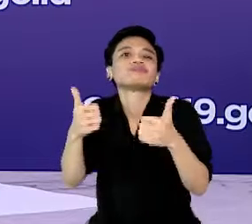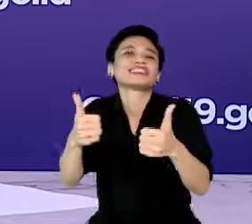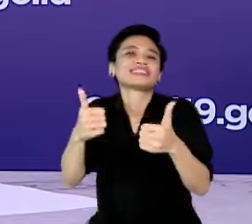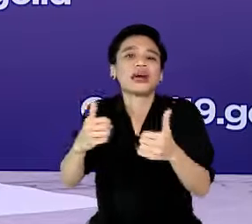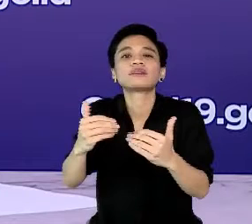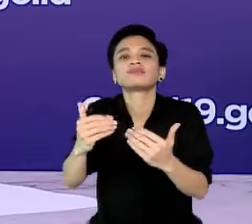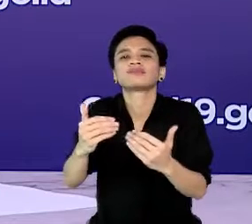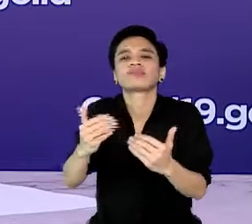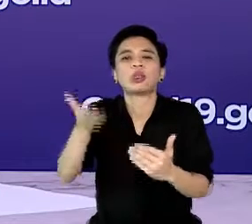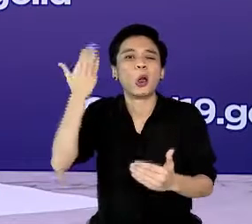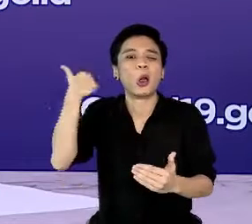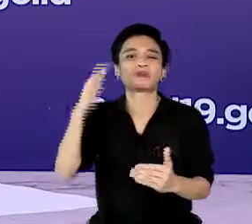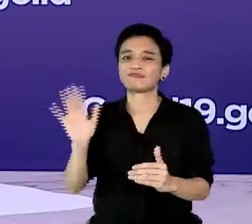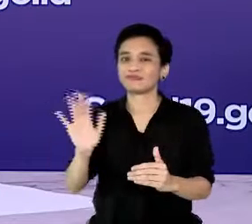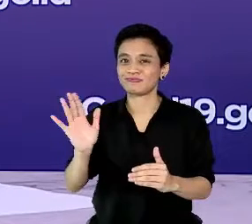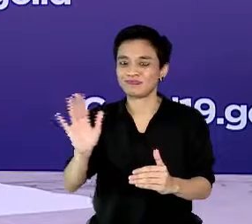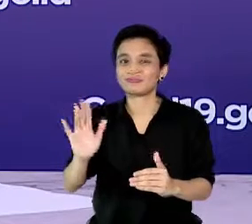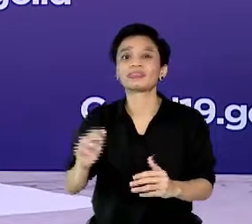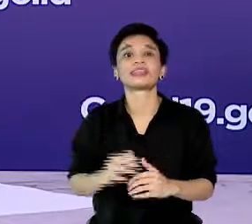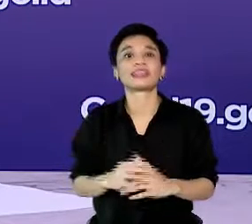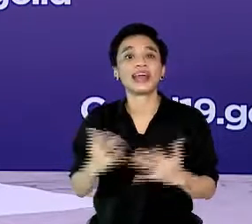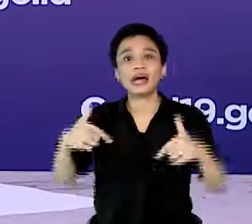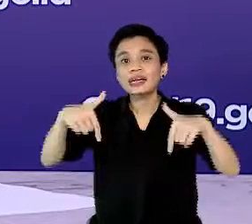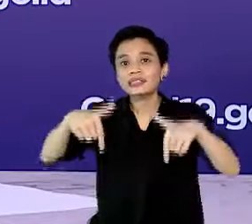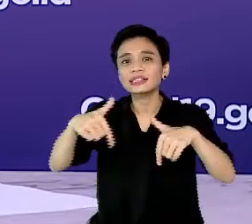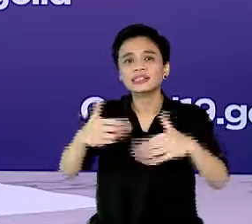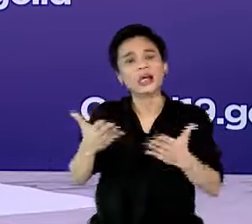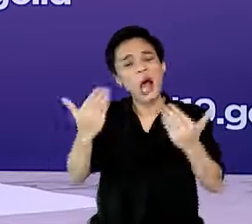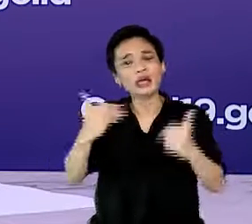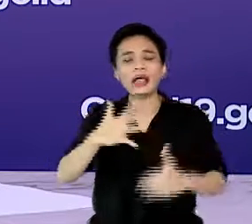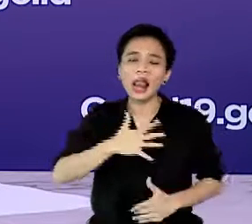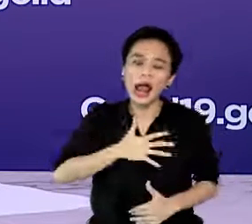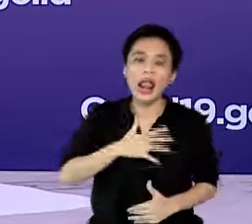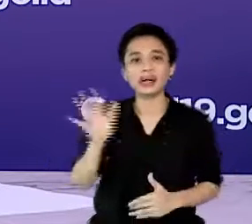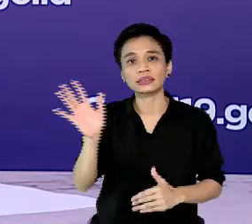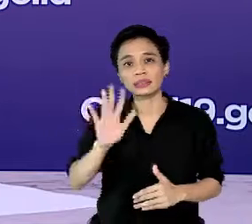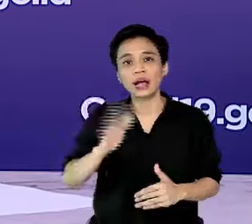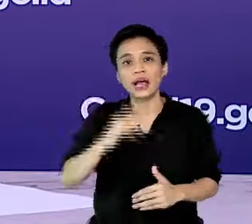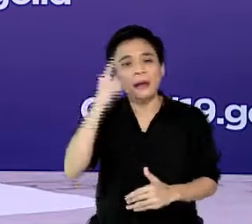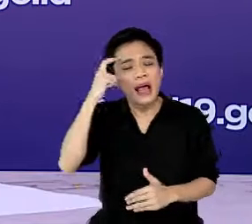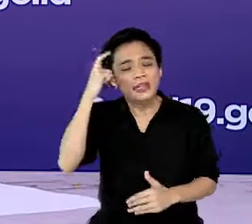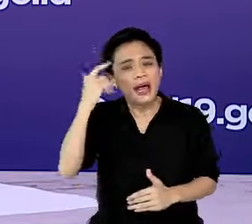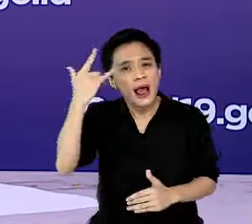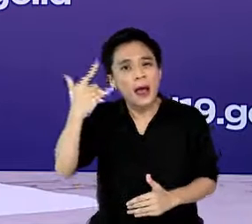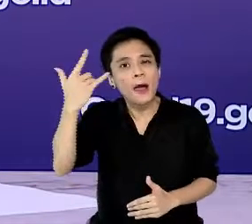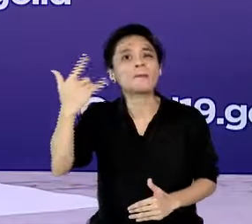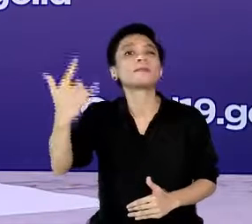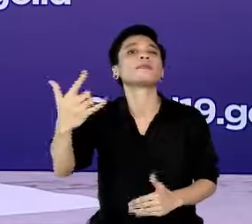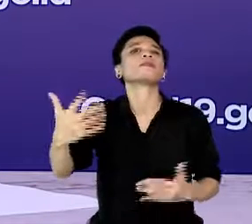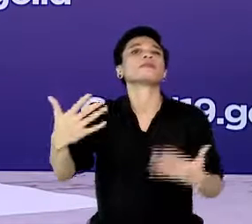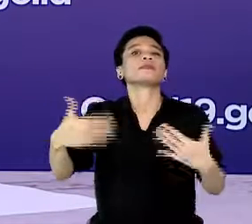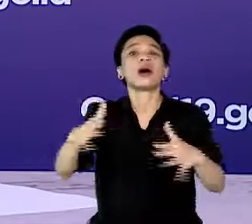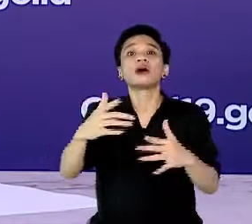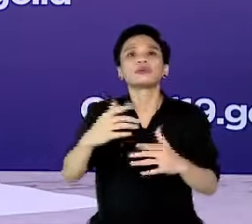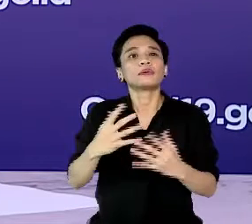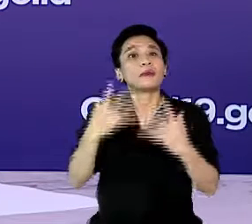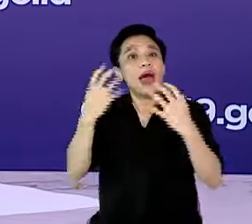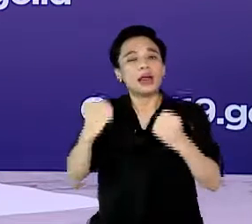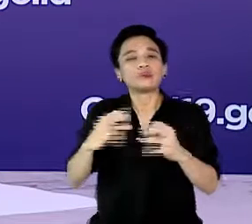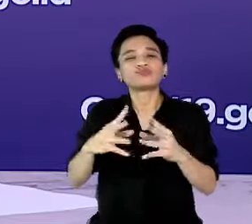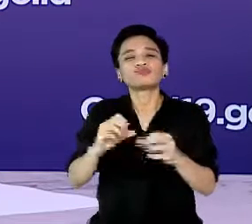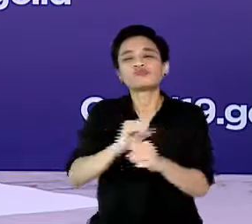bersama-sama untuk tidak lelah belajar agar pandemi of 19 ini segera berakhir Sekali lagi saya ingatkan